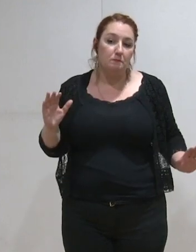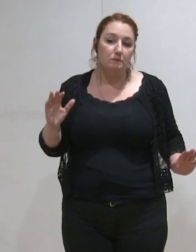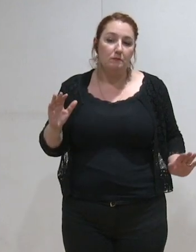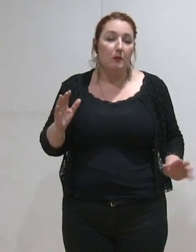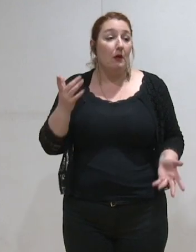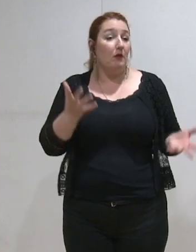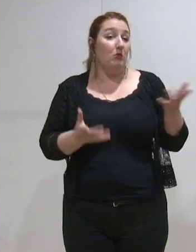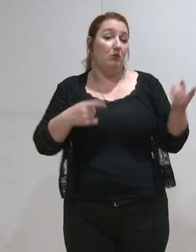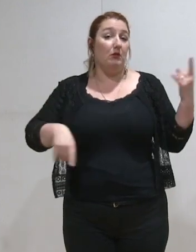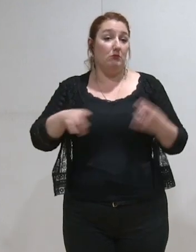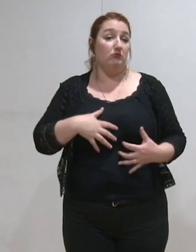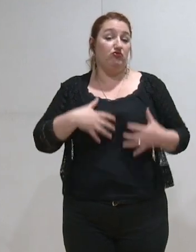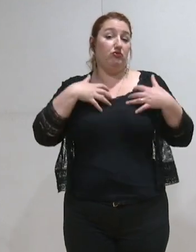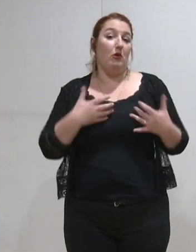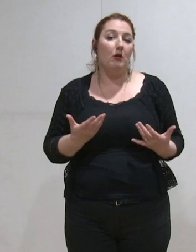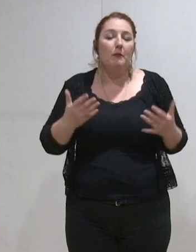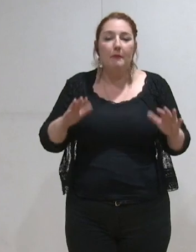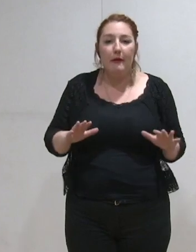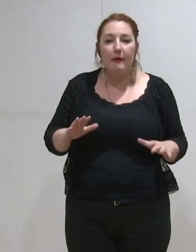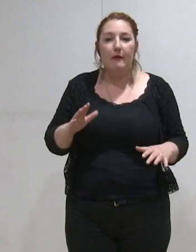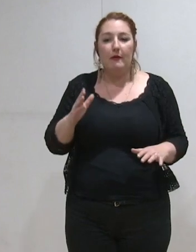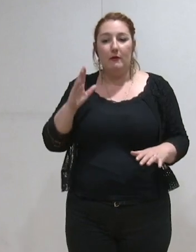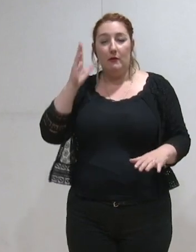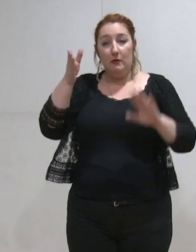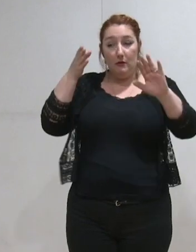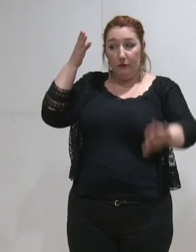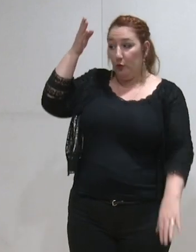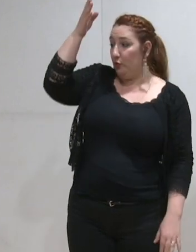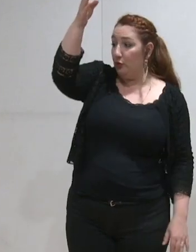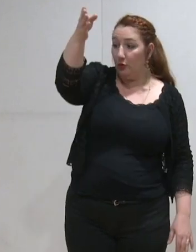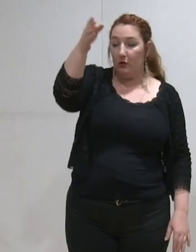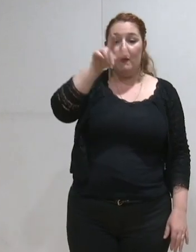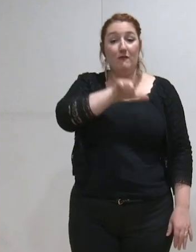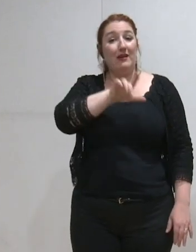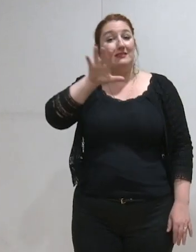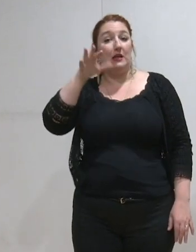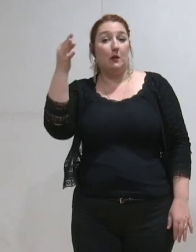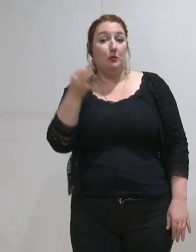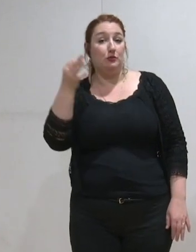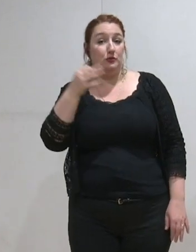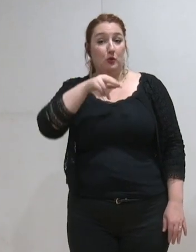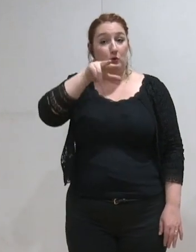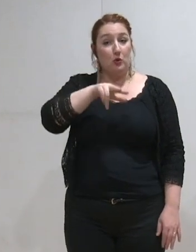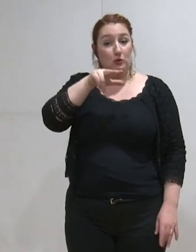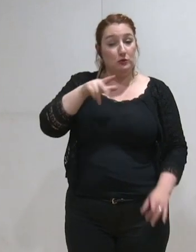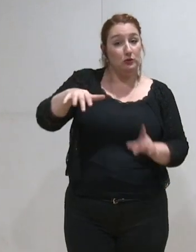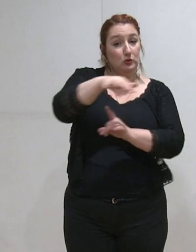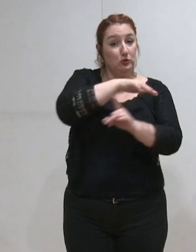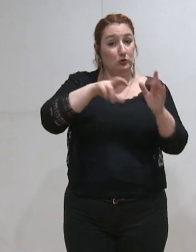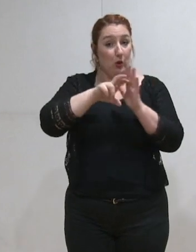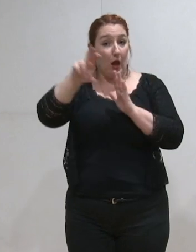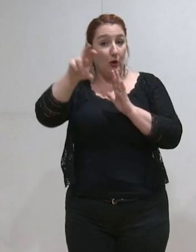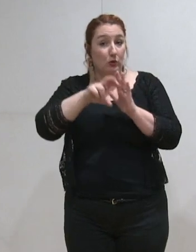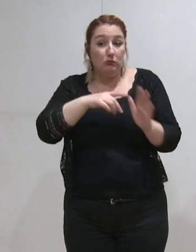choquer peut-être l'idée que à terme il y a 25 % de logements sociaux à Grenoble pour ce qui me